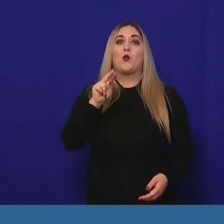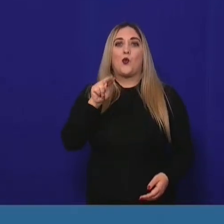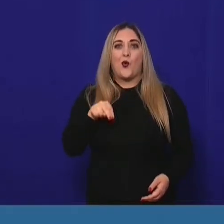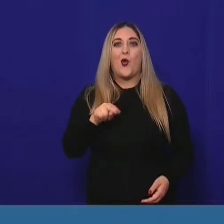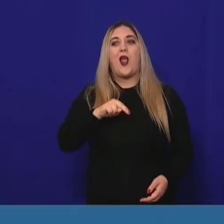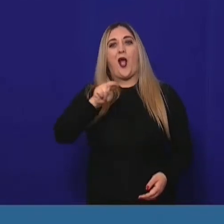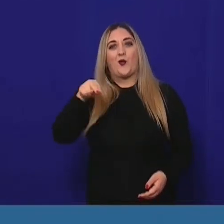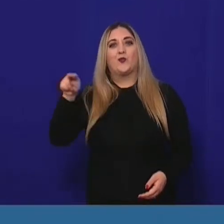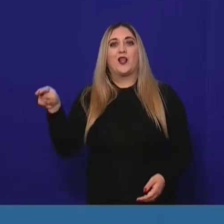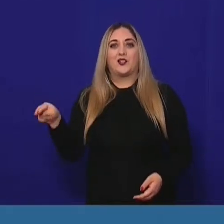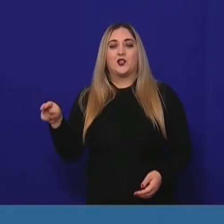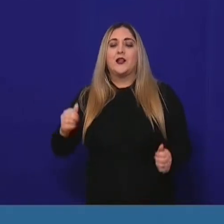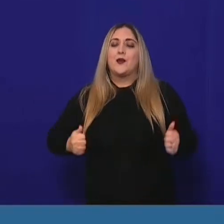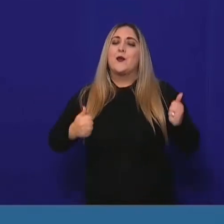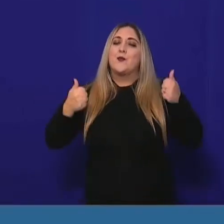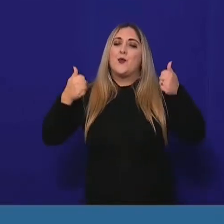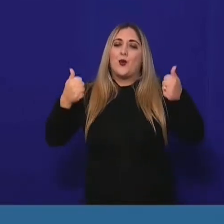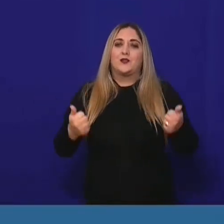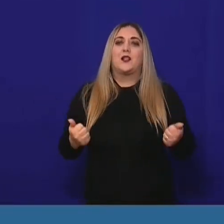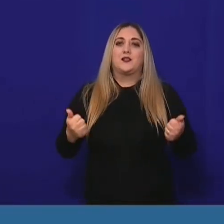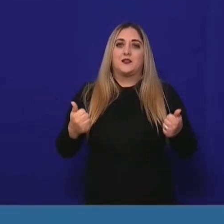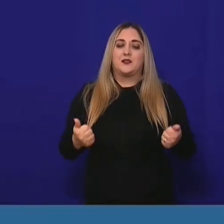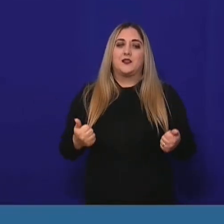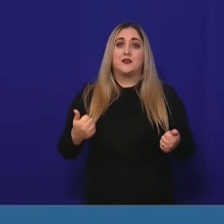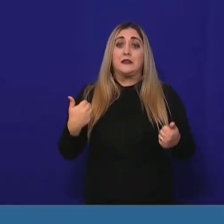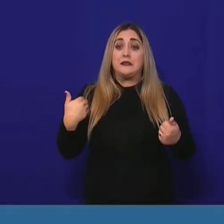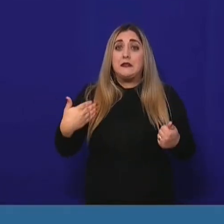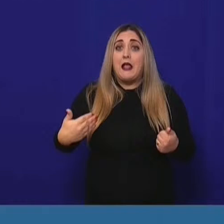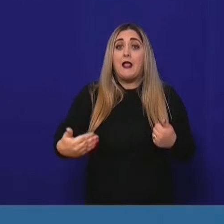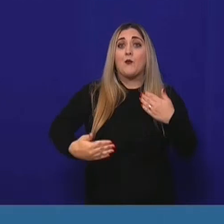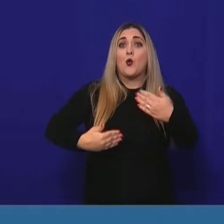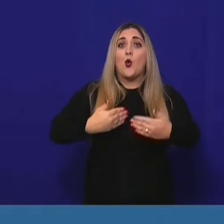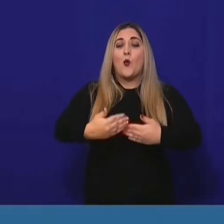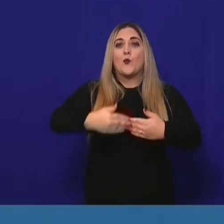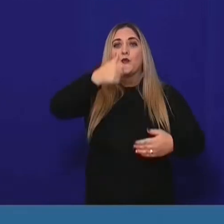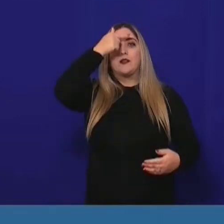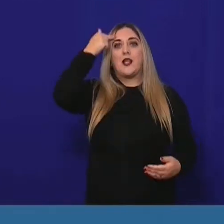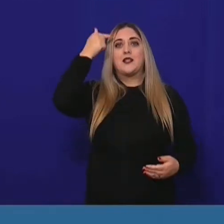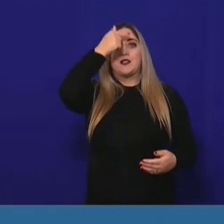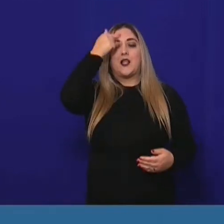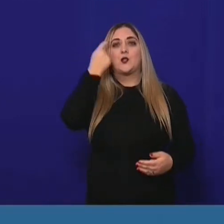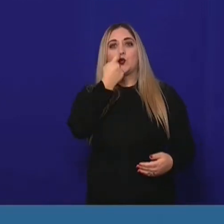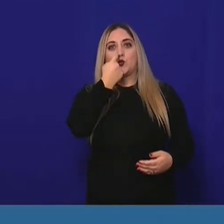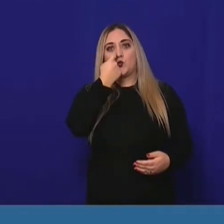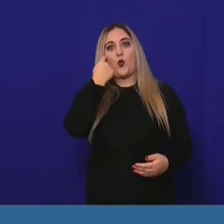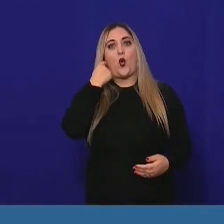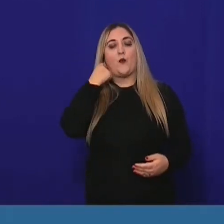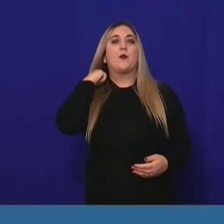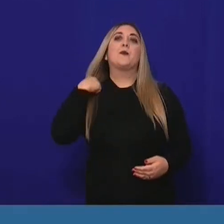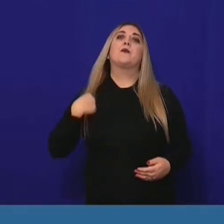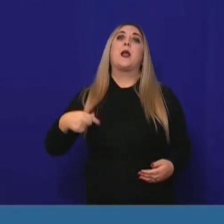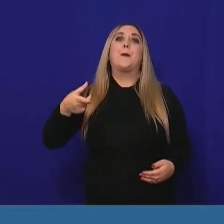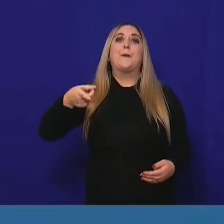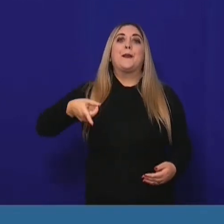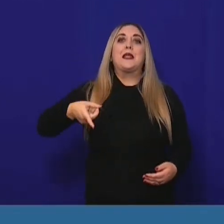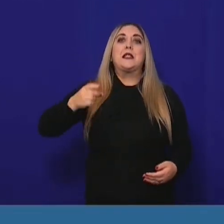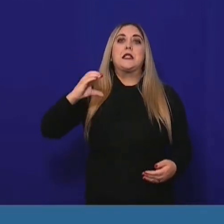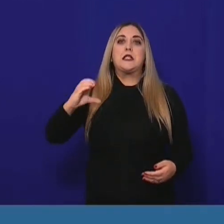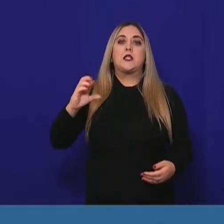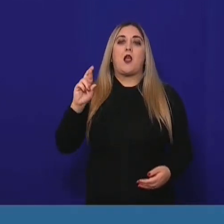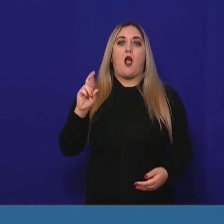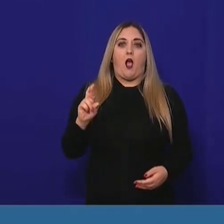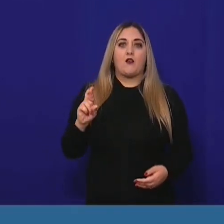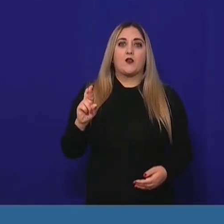il-ħabs li għandna f'Għawdex huwa importanti li kemm qegħdin nagħmlu t-testijiet bil-PCR u kif ukoll